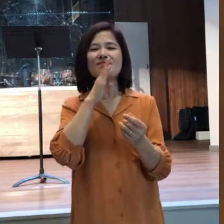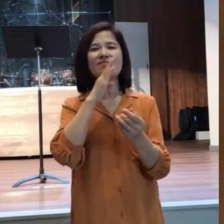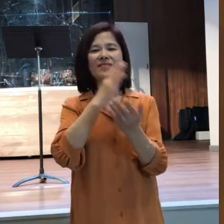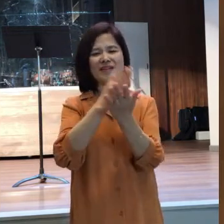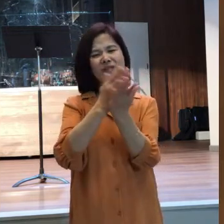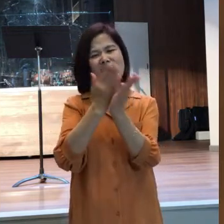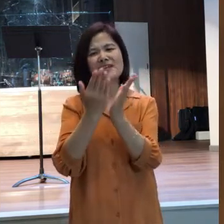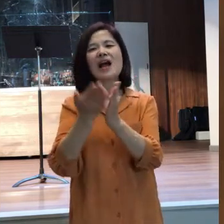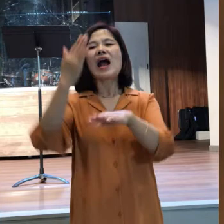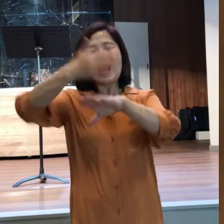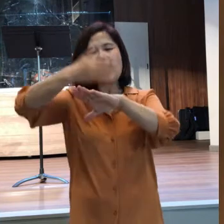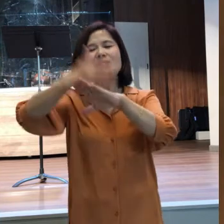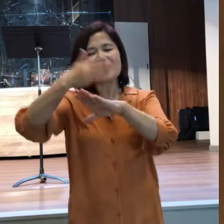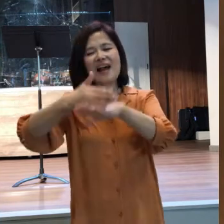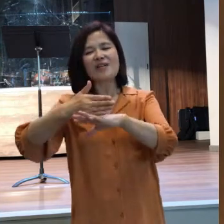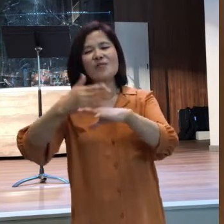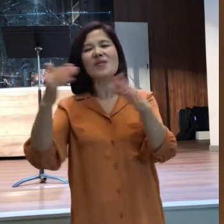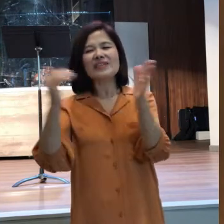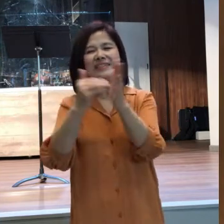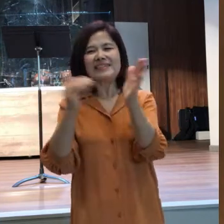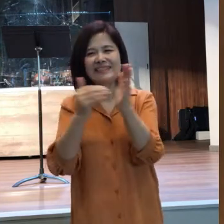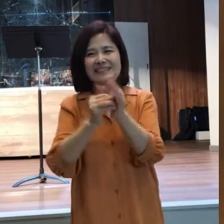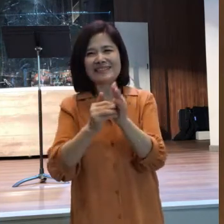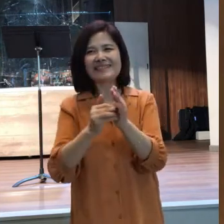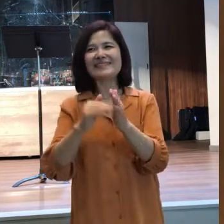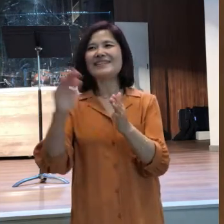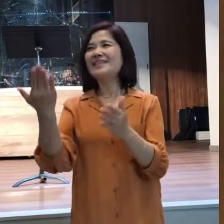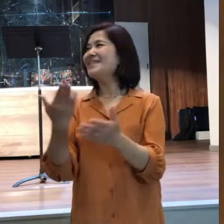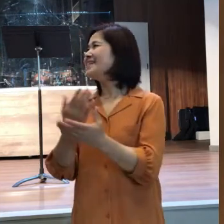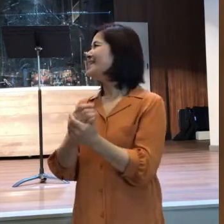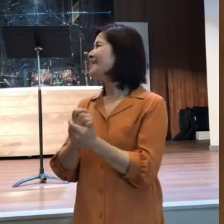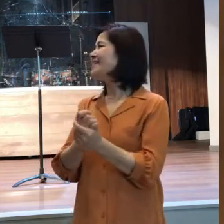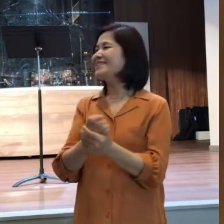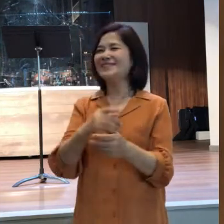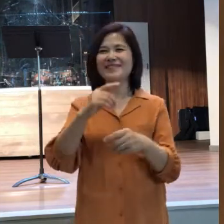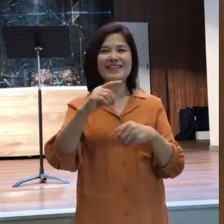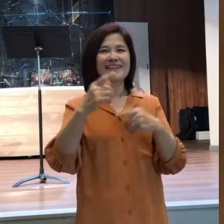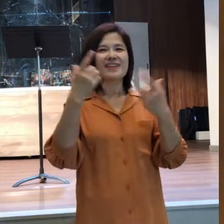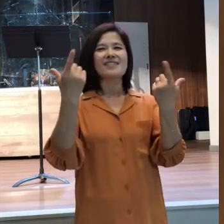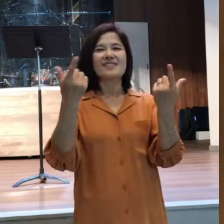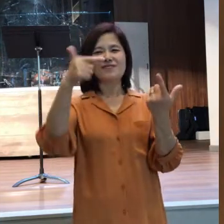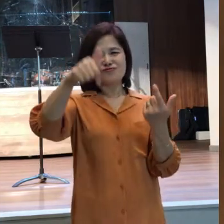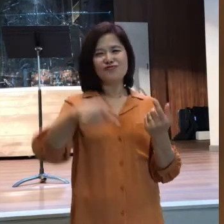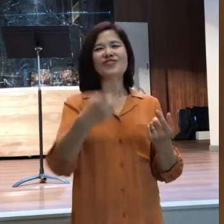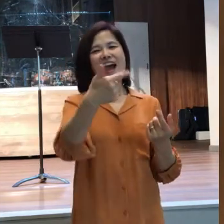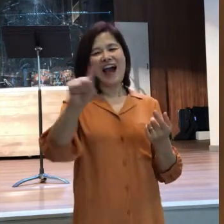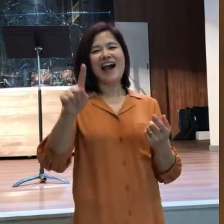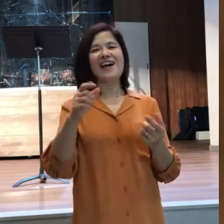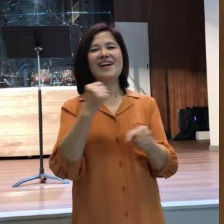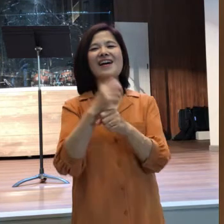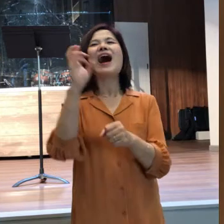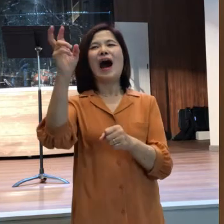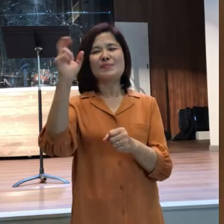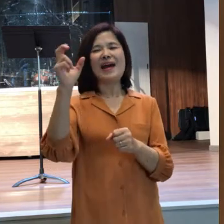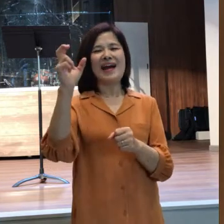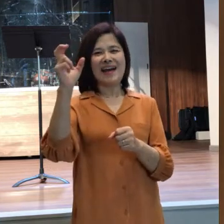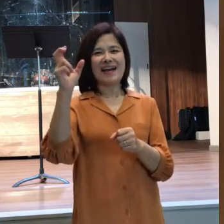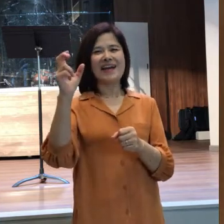이러니까 감사하지. 오늘은 맛배기만 보여드릴게. 이것만 한번 따라합시다. 구나,